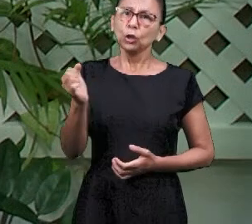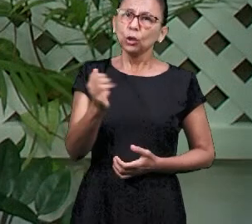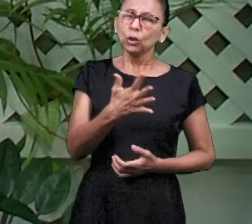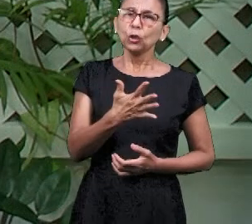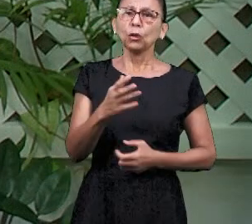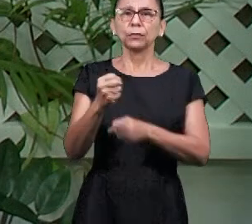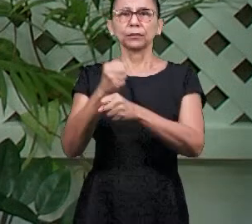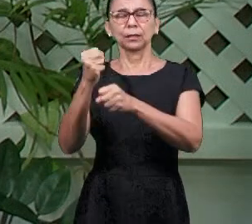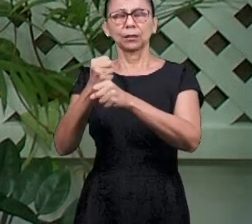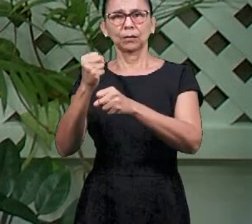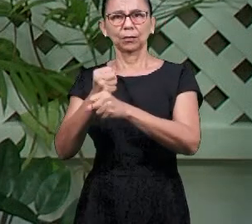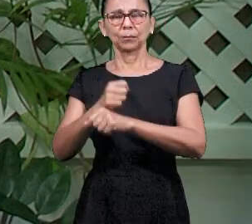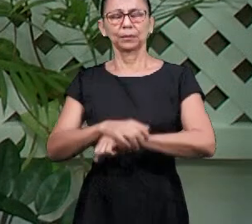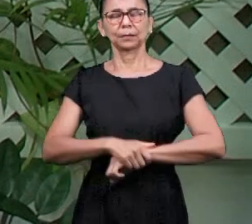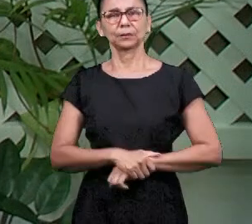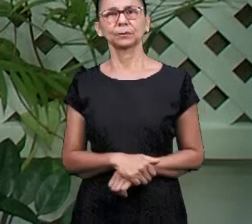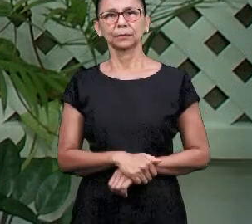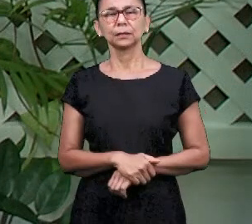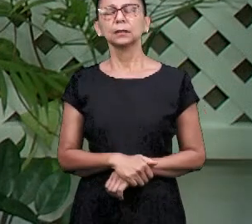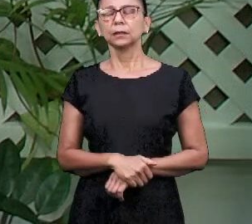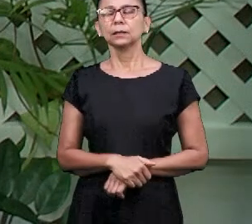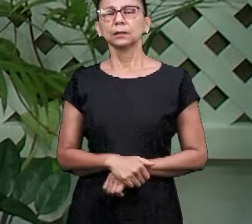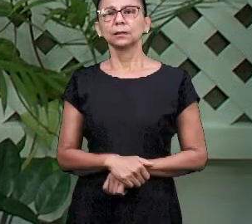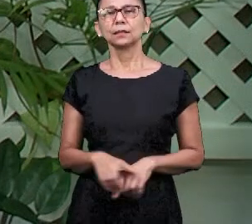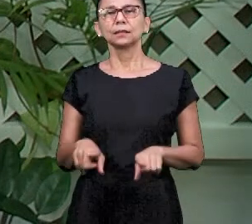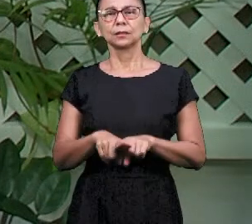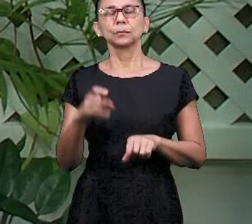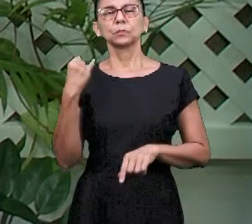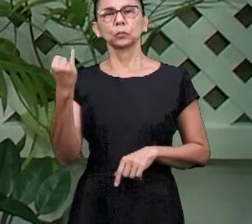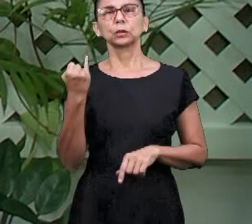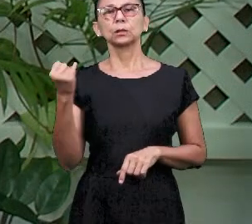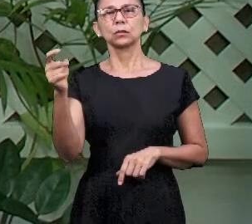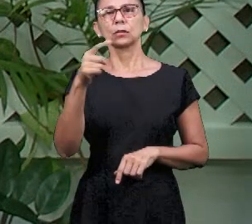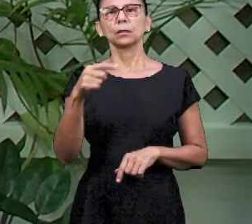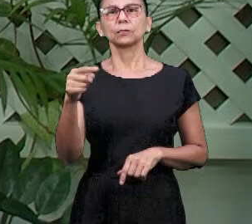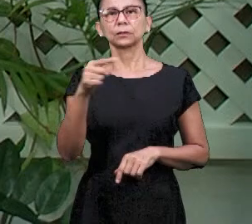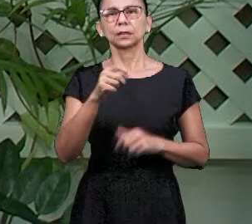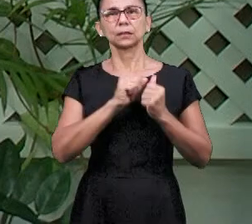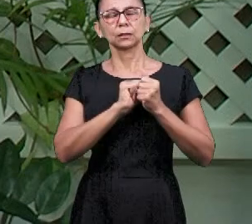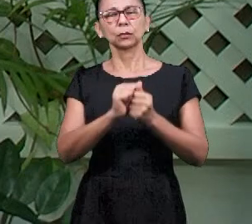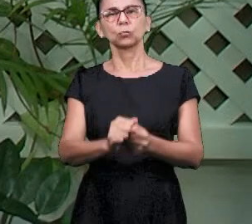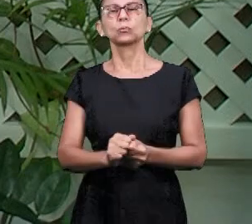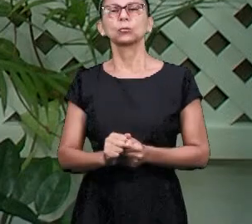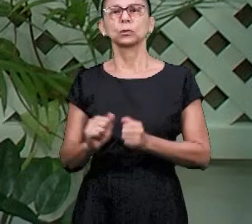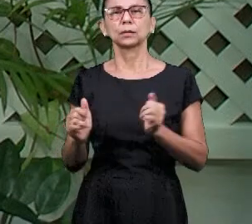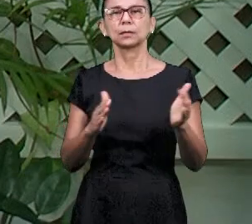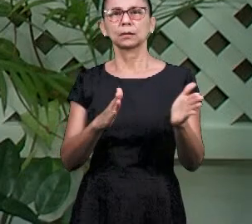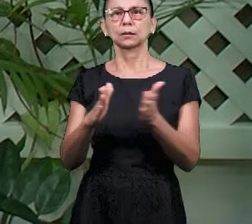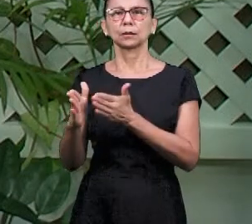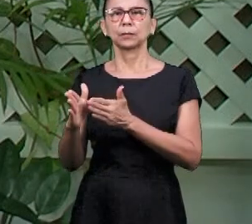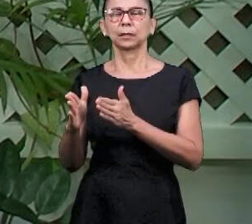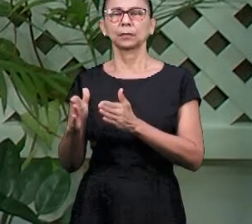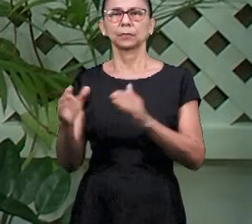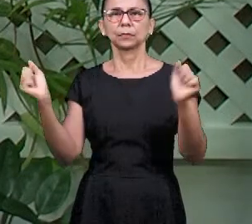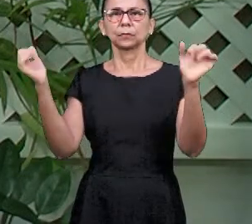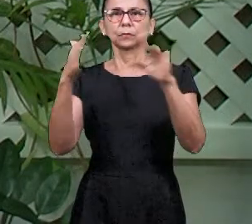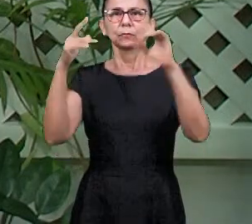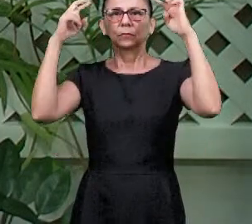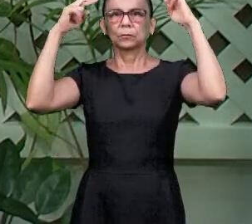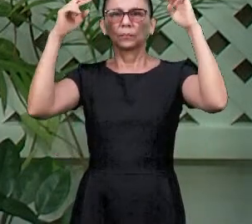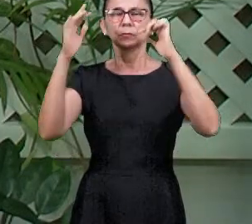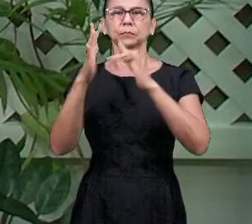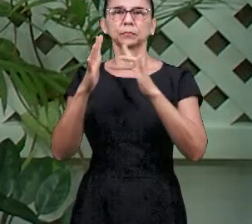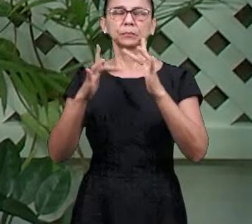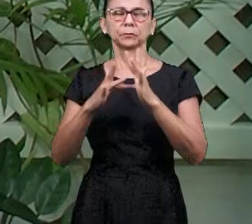collaboration. La réponse, c'était Jésus partait en Galilée. Notre plus nouveau visiteur assidu au